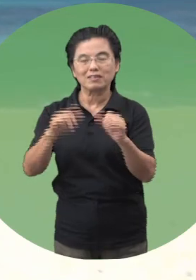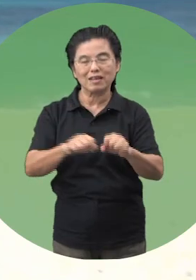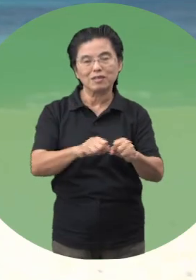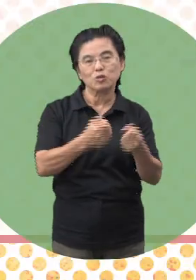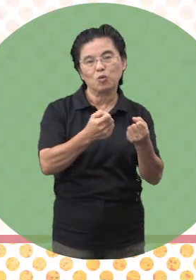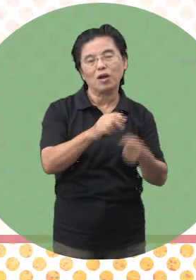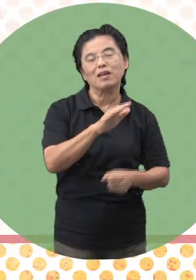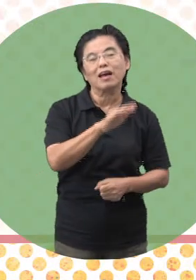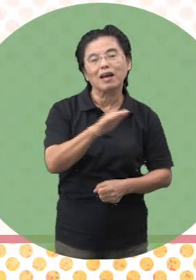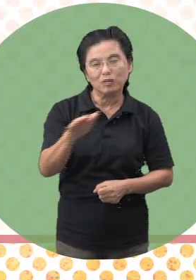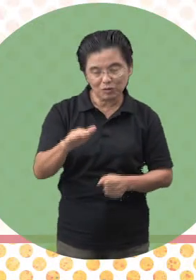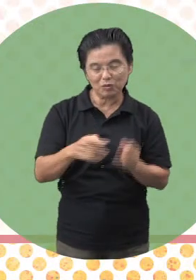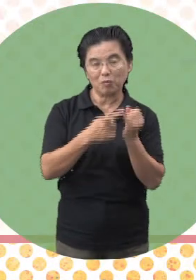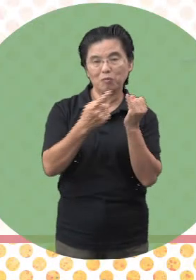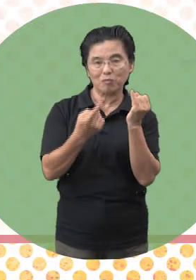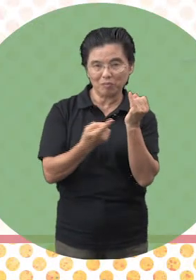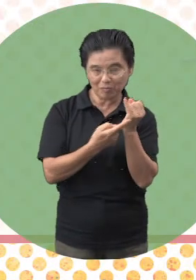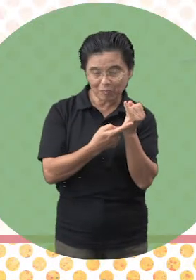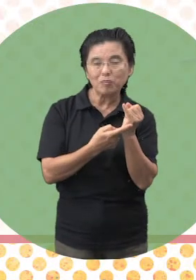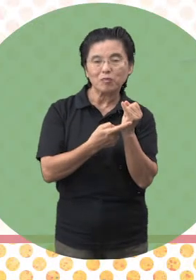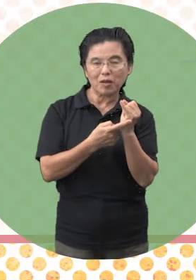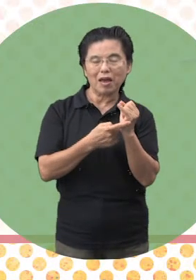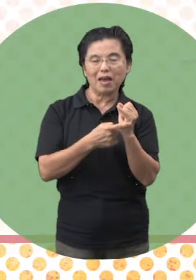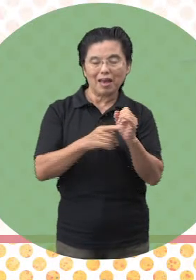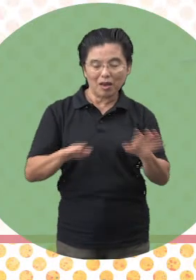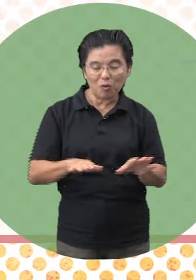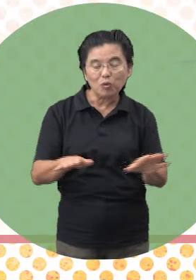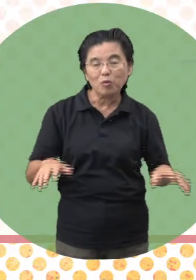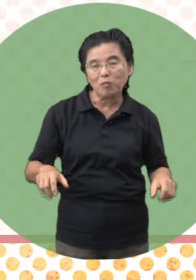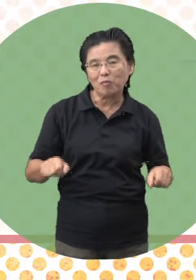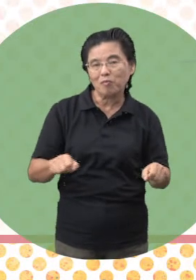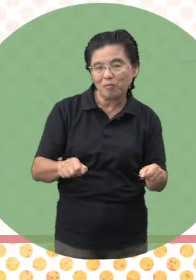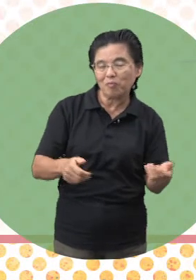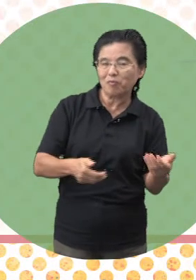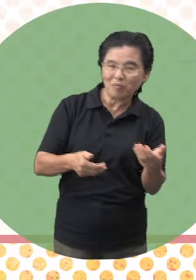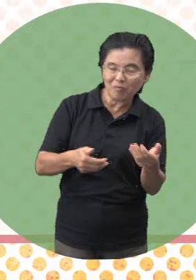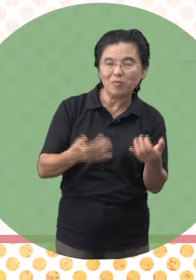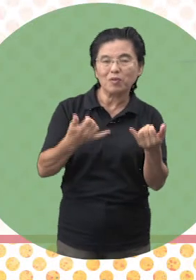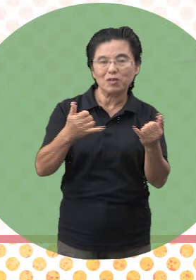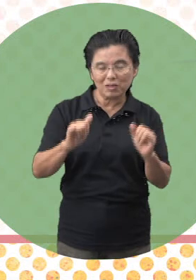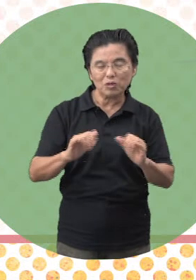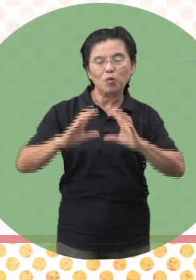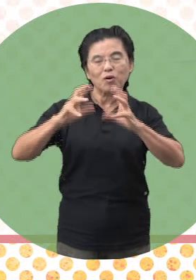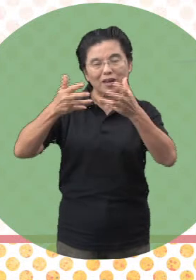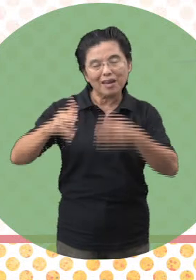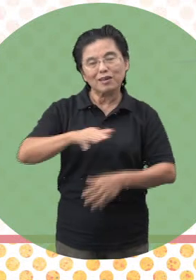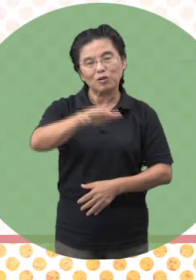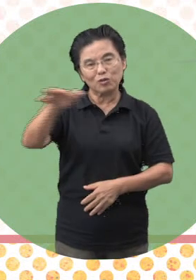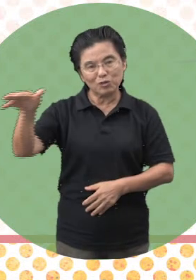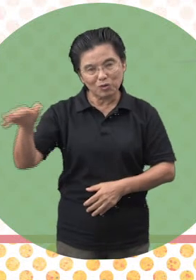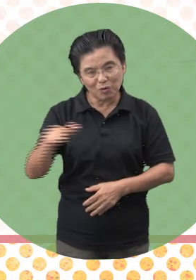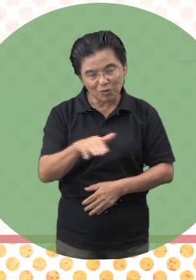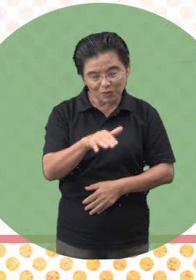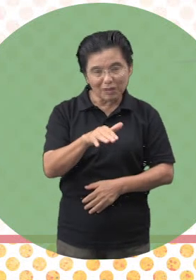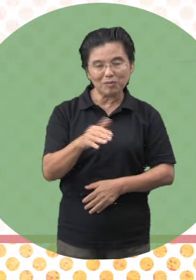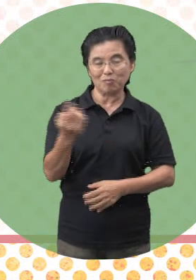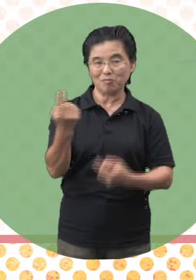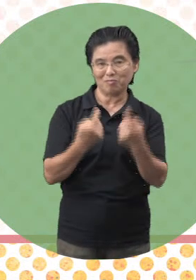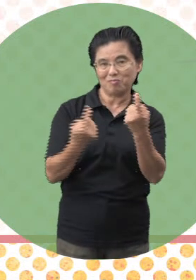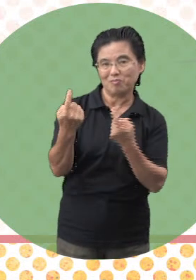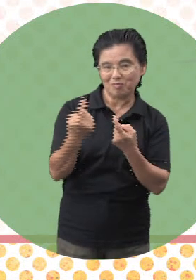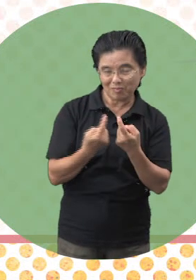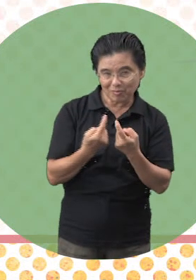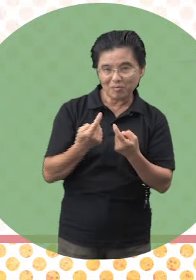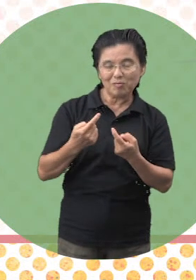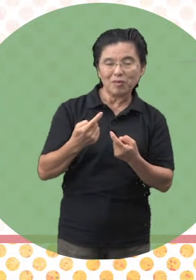ある方、妊娠中の方、小さなお子さんを連れている方、外国の方など、沖縄を訪れる全